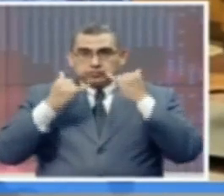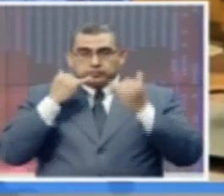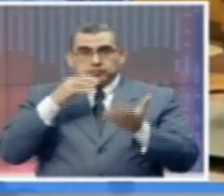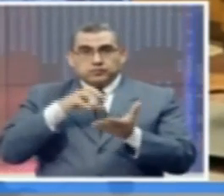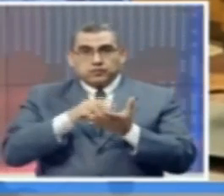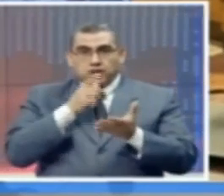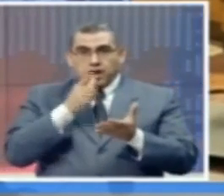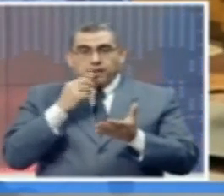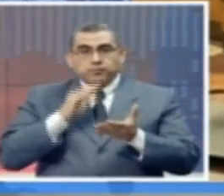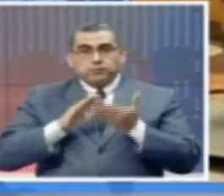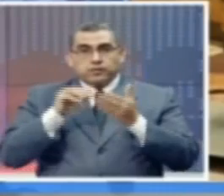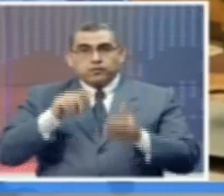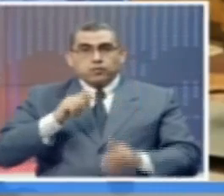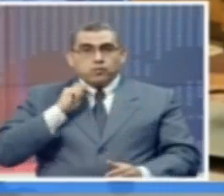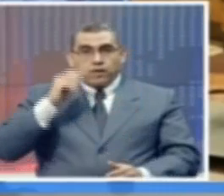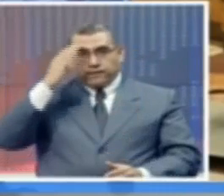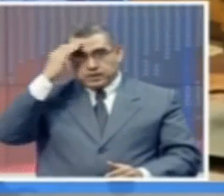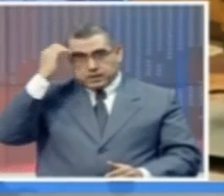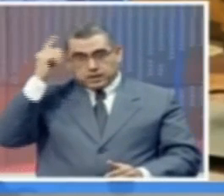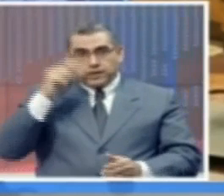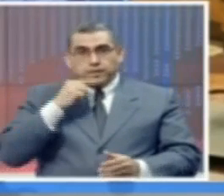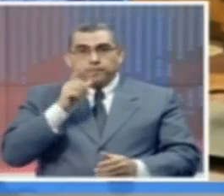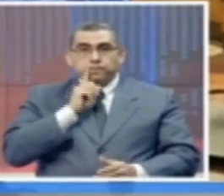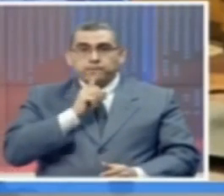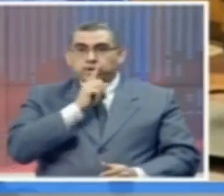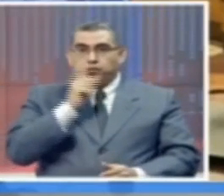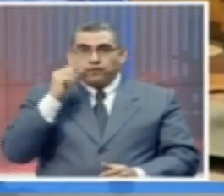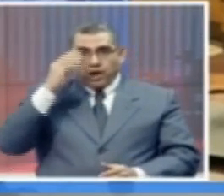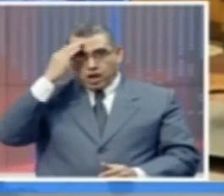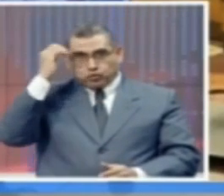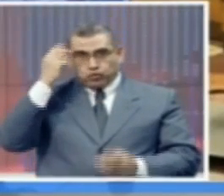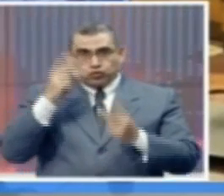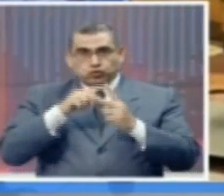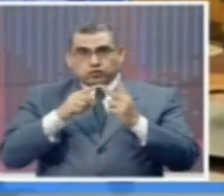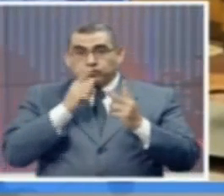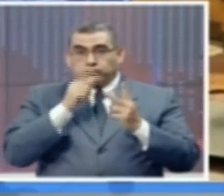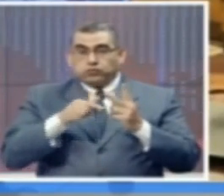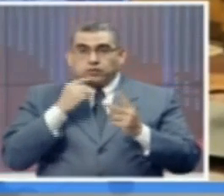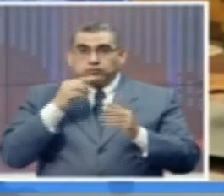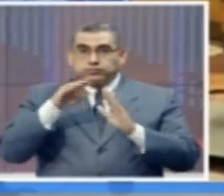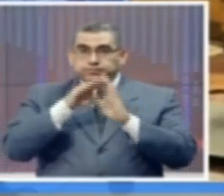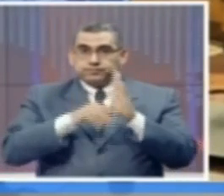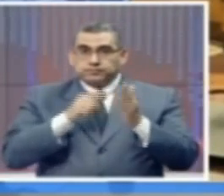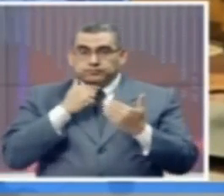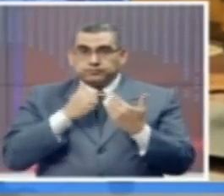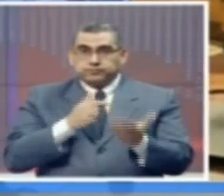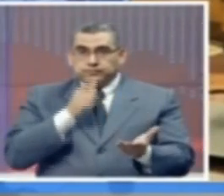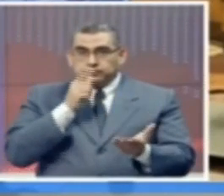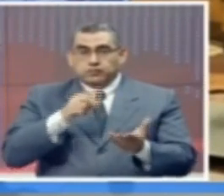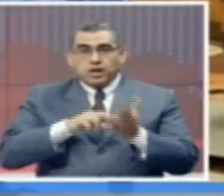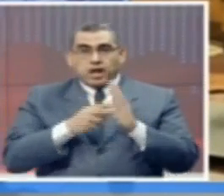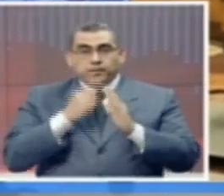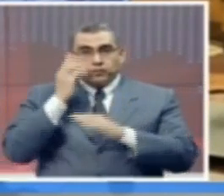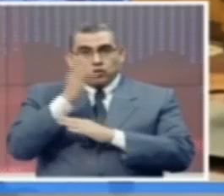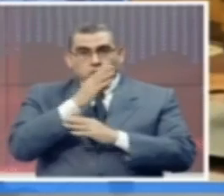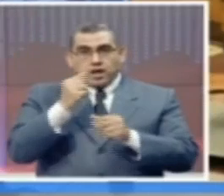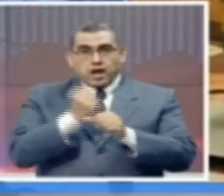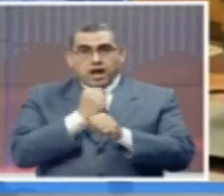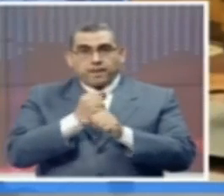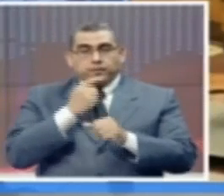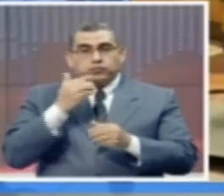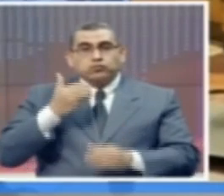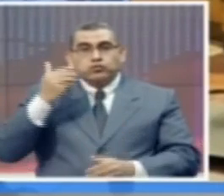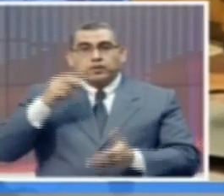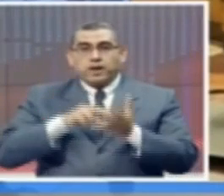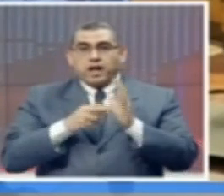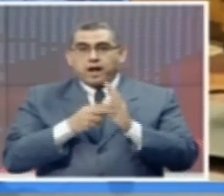لا سيما في محافظات الصعيد ببني سويف وأسيوط. خلال عرضه قدم حول خطة عمل الشركة